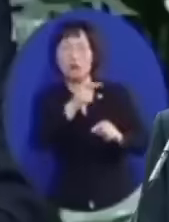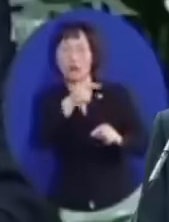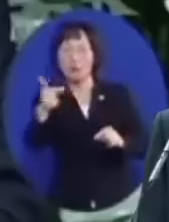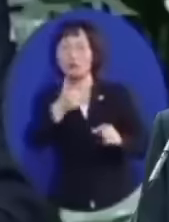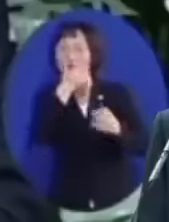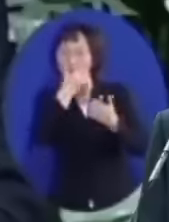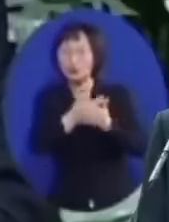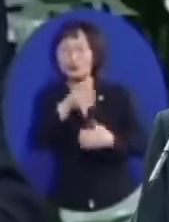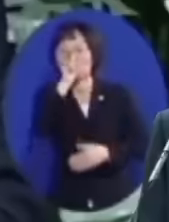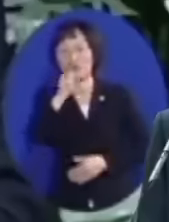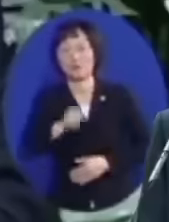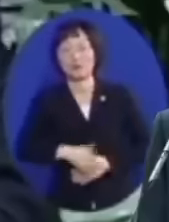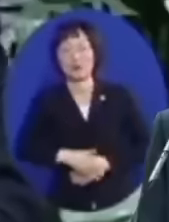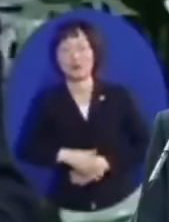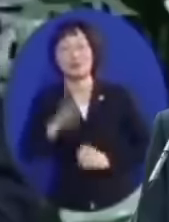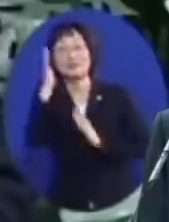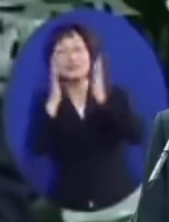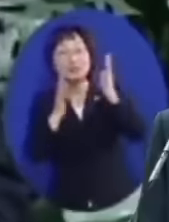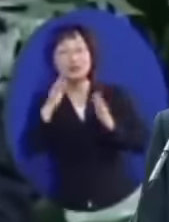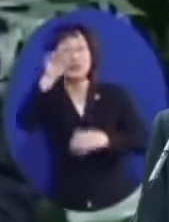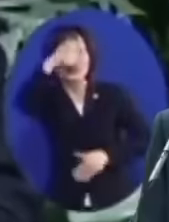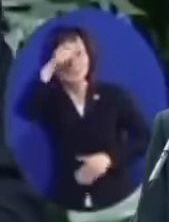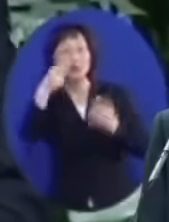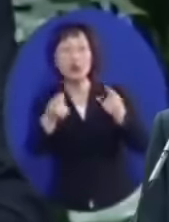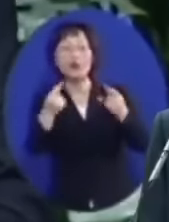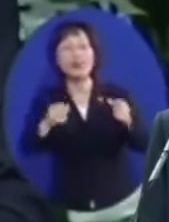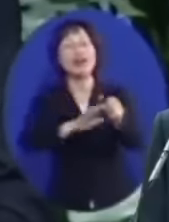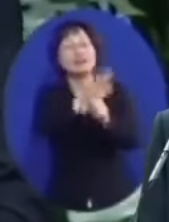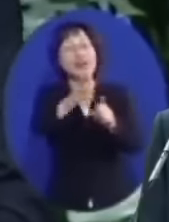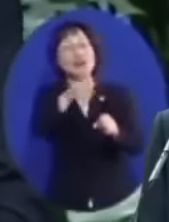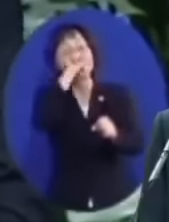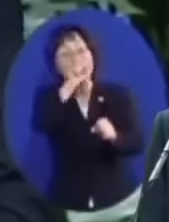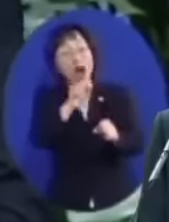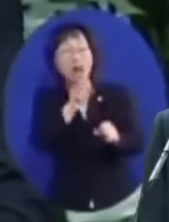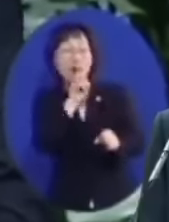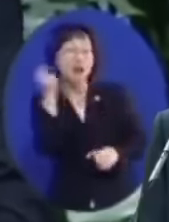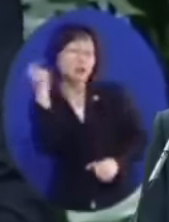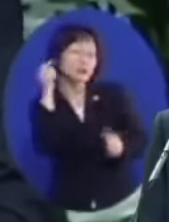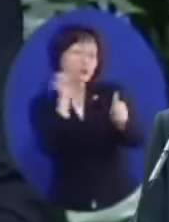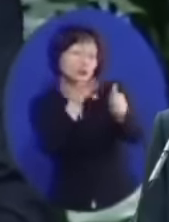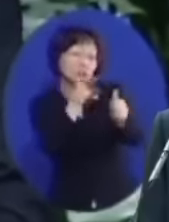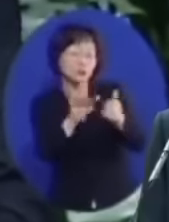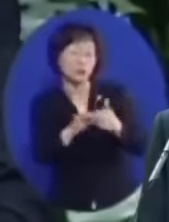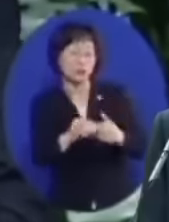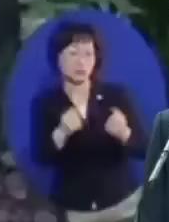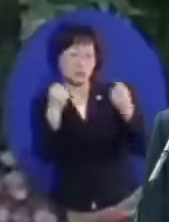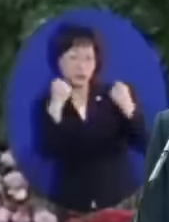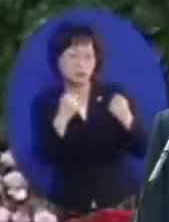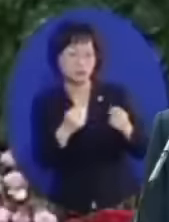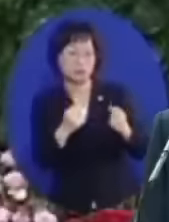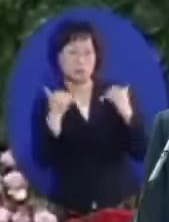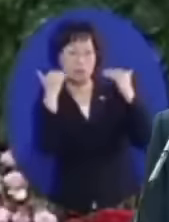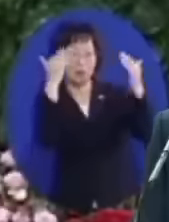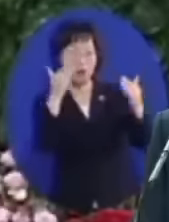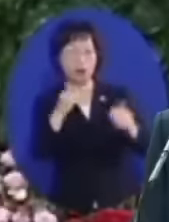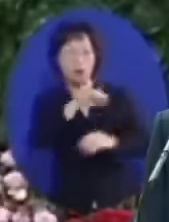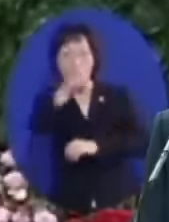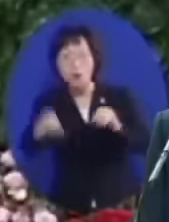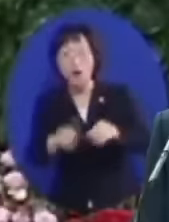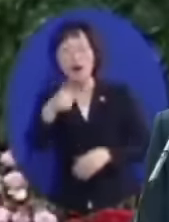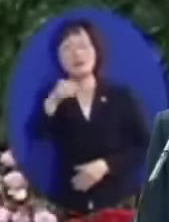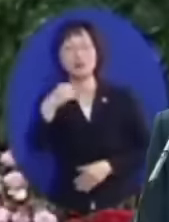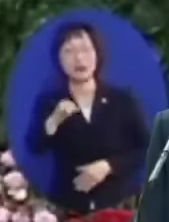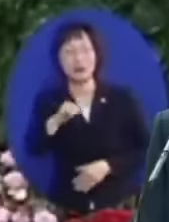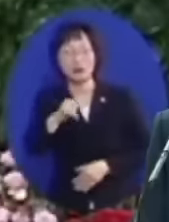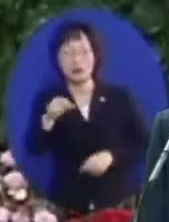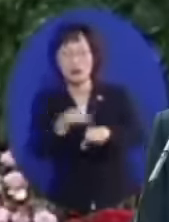것입니다. 식물인 양파도 사랑해, 좋아하는 말을 들으면 싱싱하게 성장하는데 우리는 자녀들이 가진